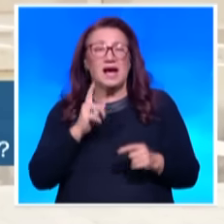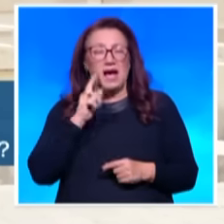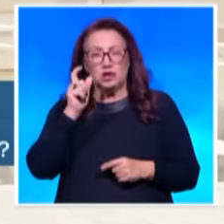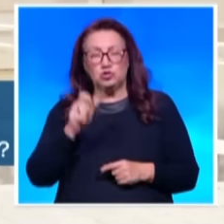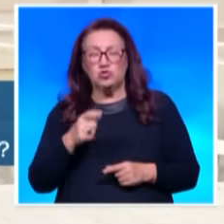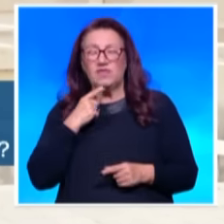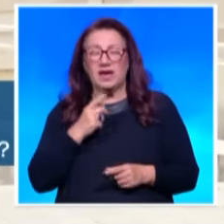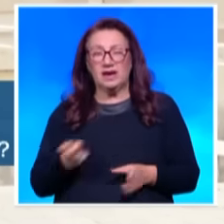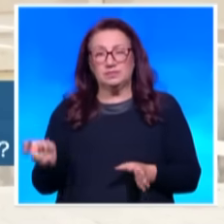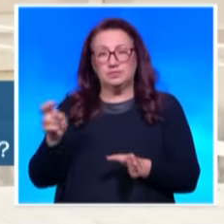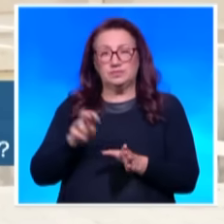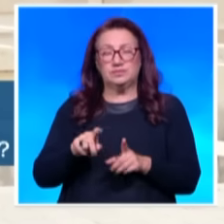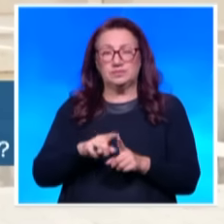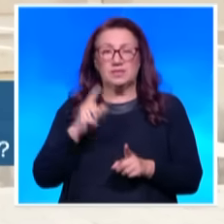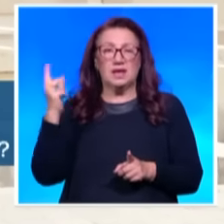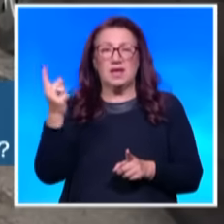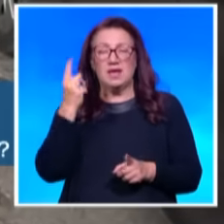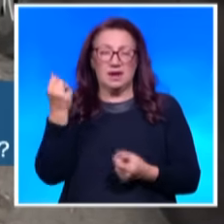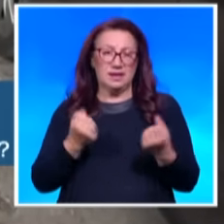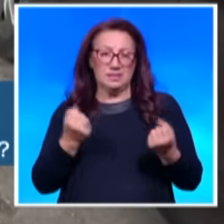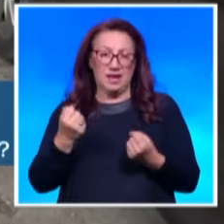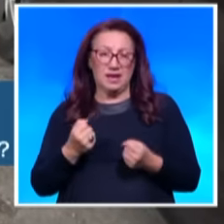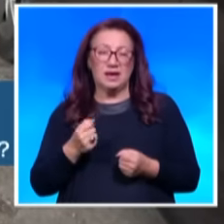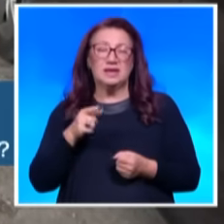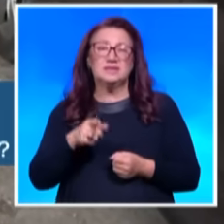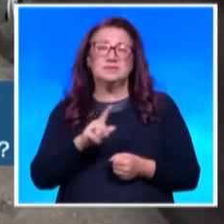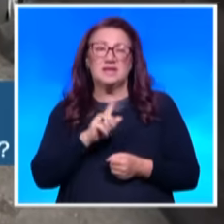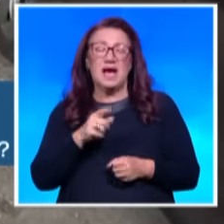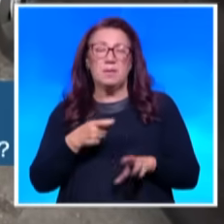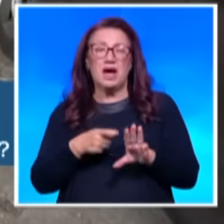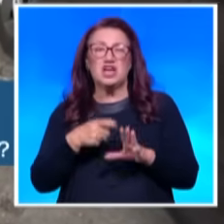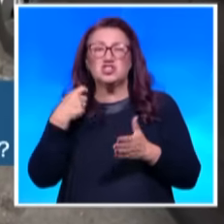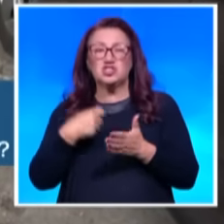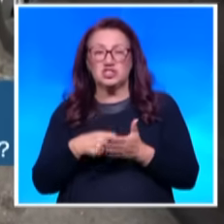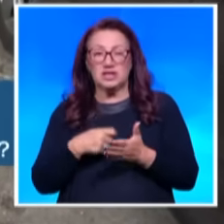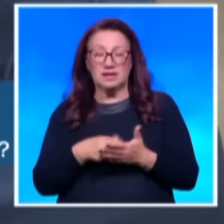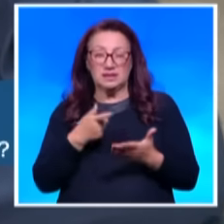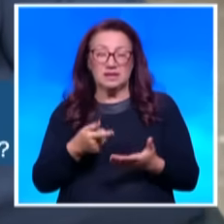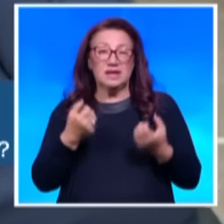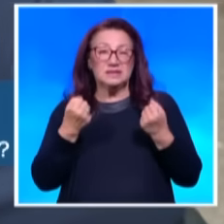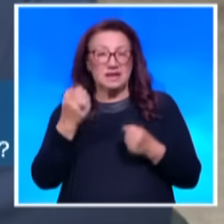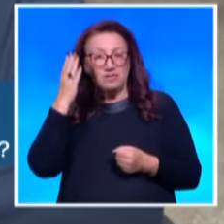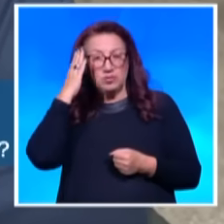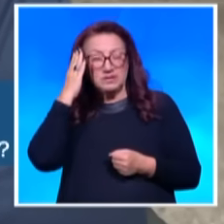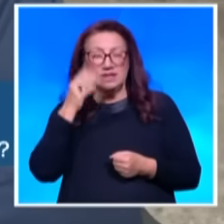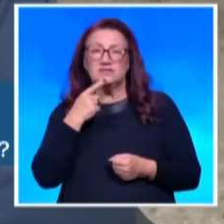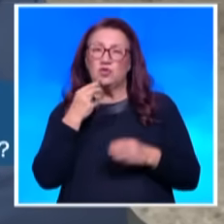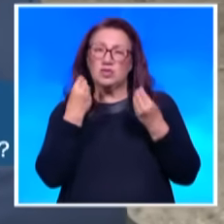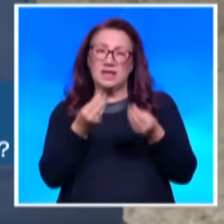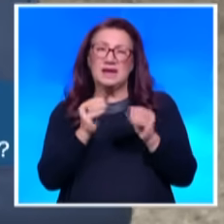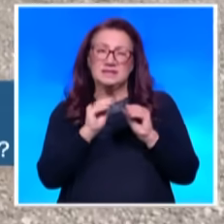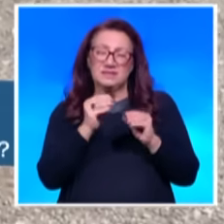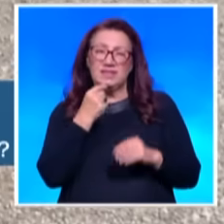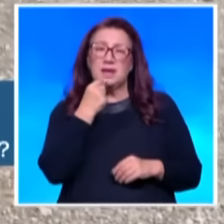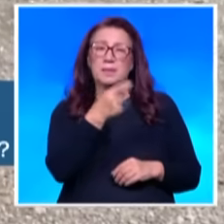линейката и няма щат за подобна грижа. Според Звезда от Здравното министерство е посъветвали по казуса да търси личния